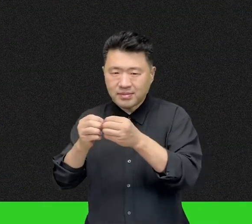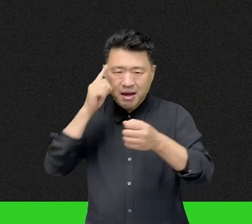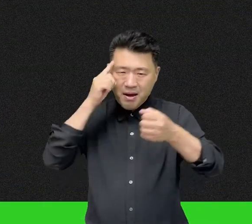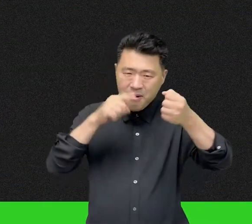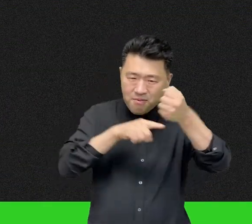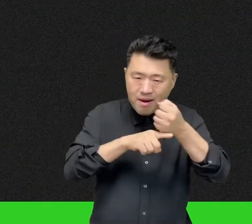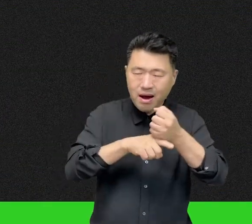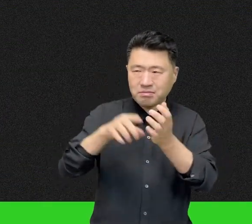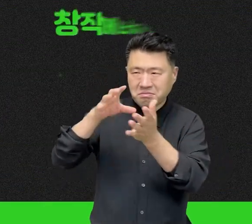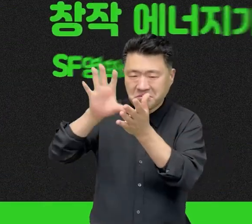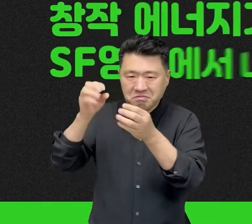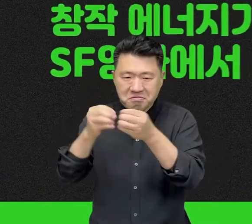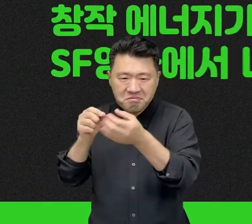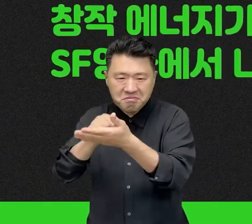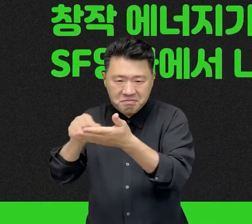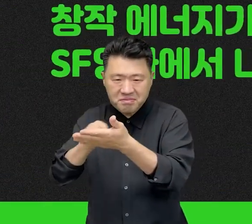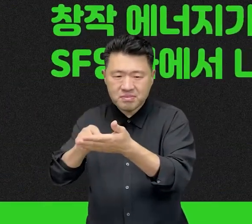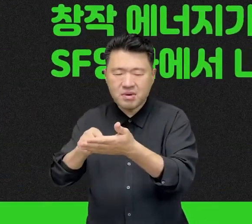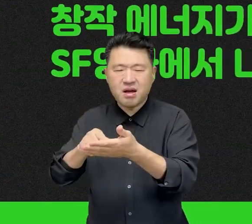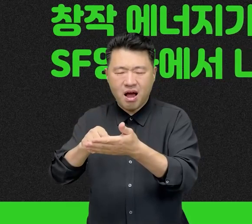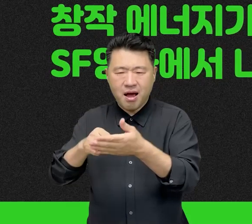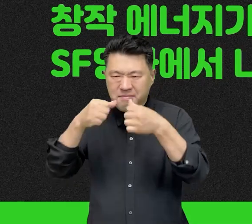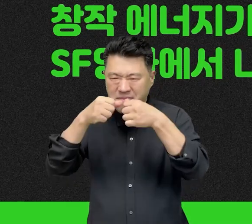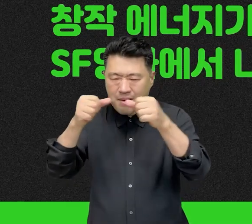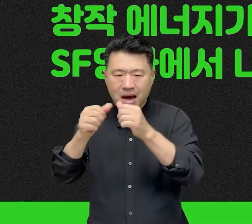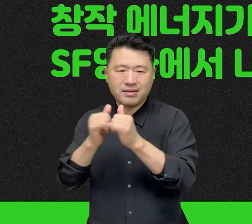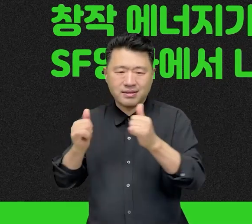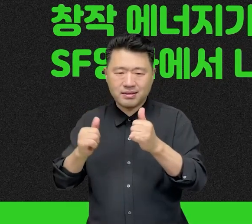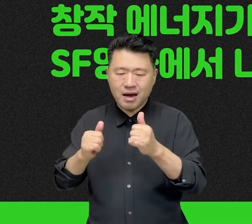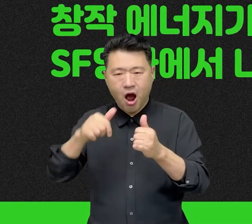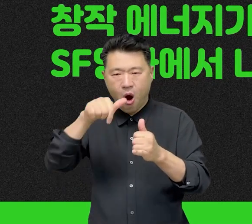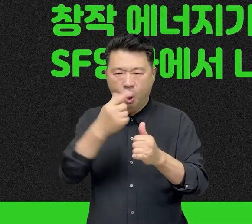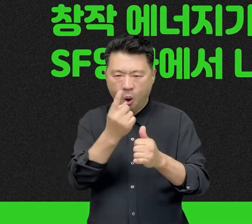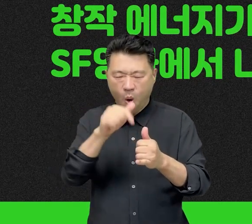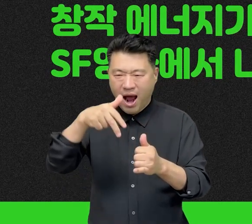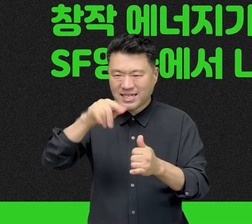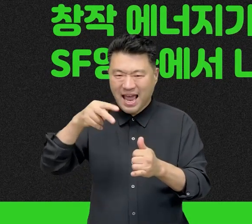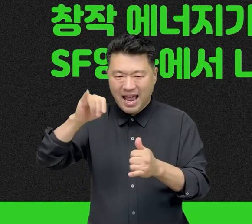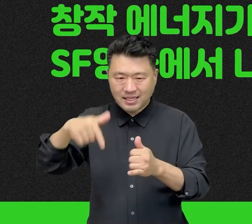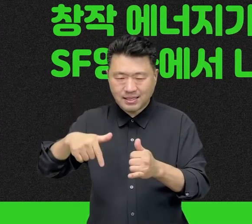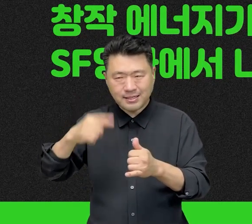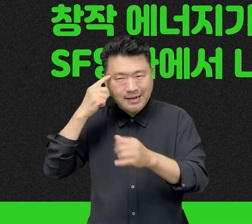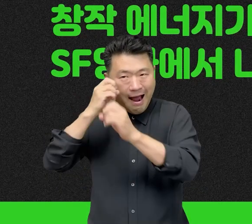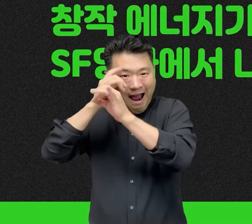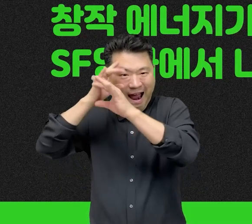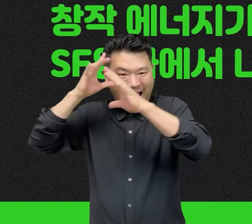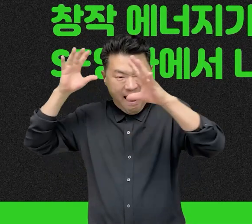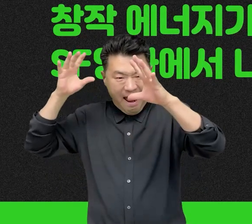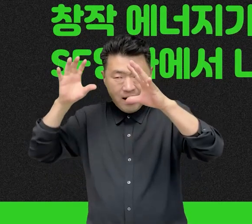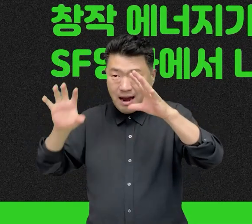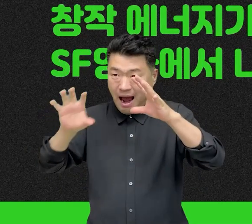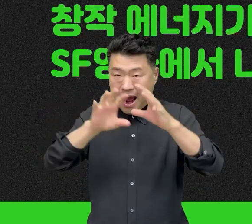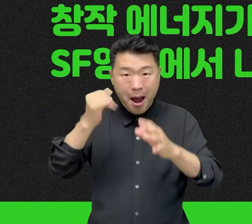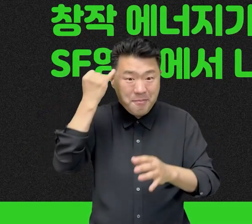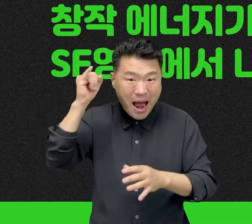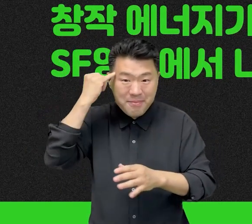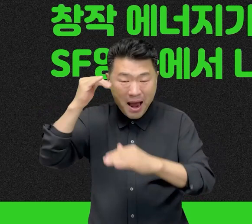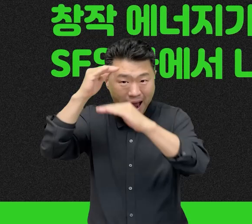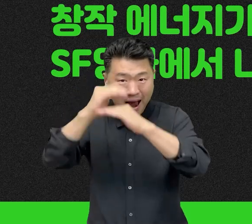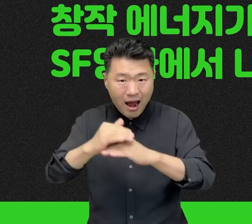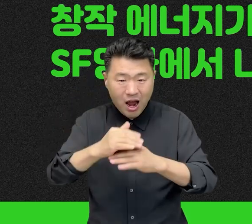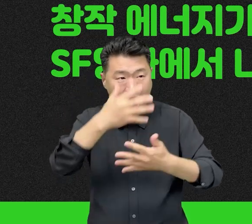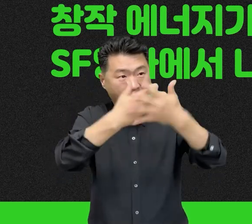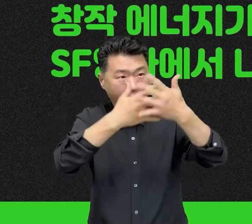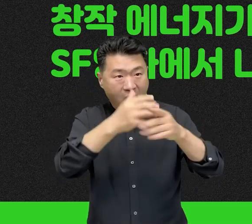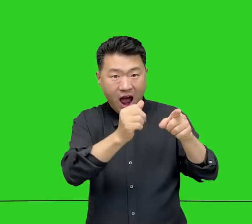SF 소설가, 과학자, 괴물작가, 괘씸 파괴자, 곽재식의 상상력과 창작 에너지가 SF